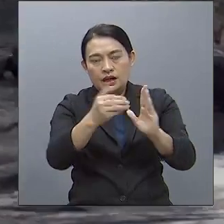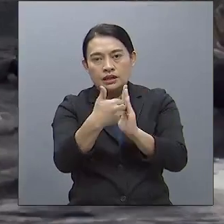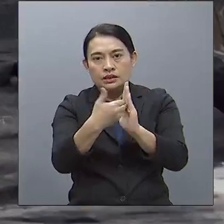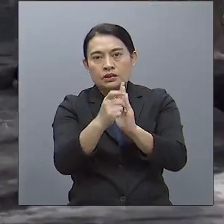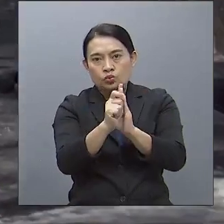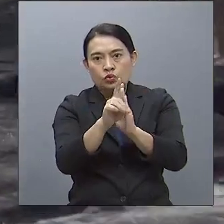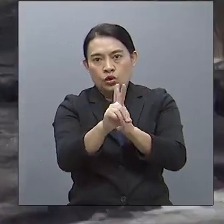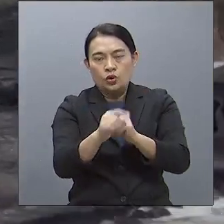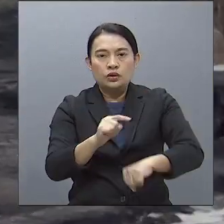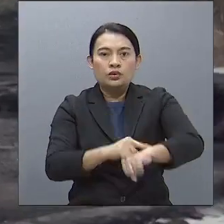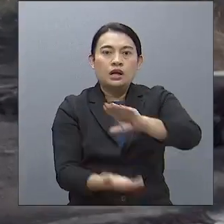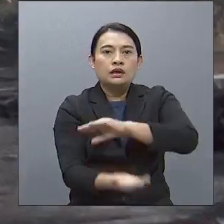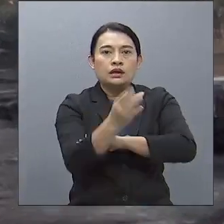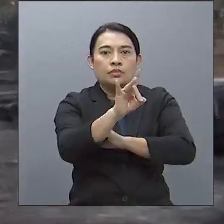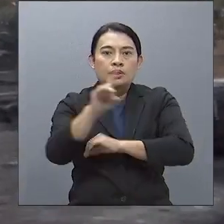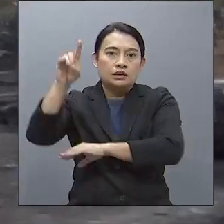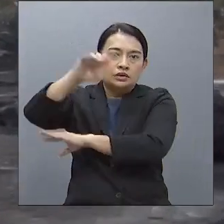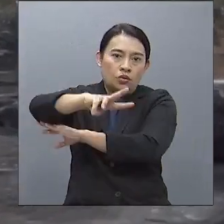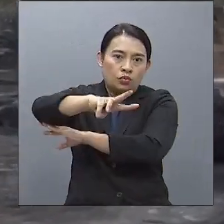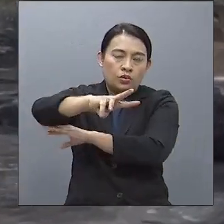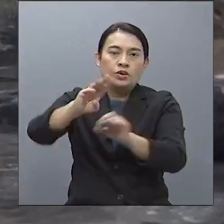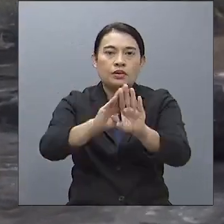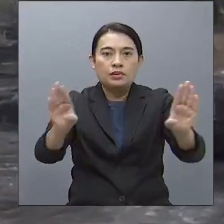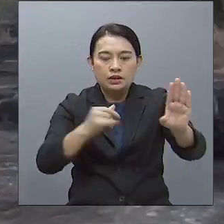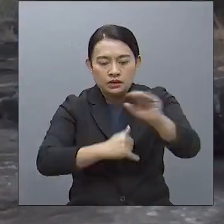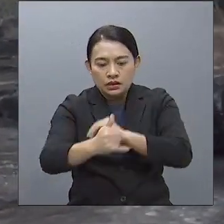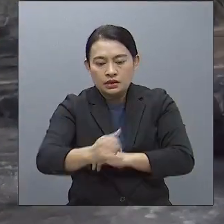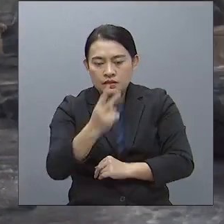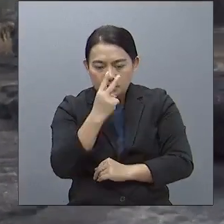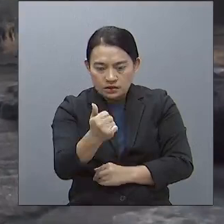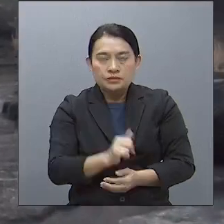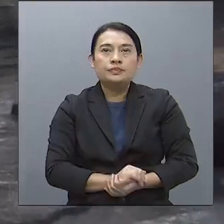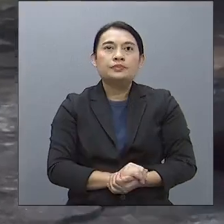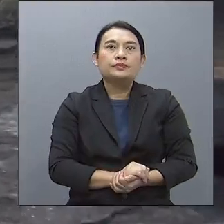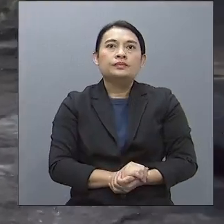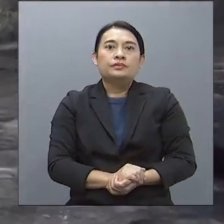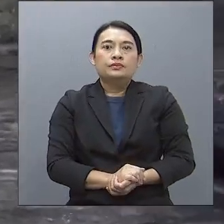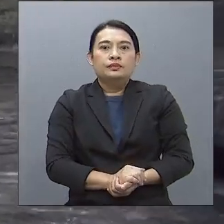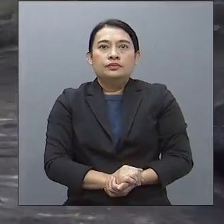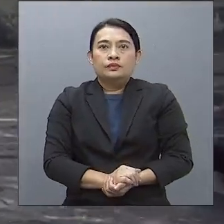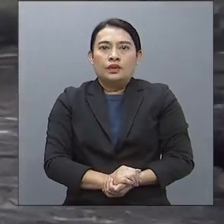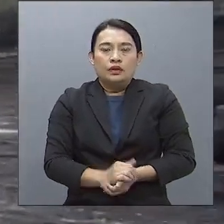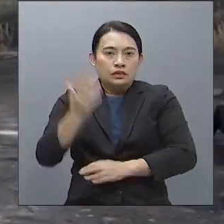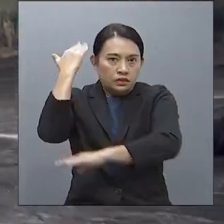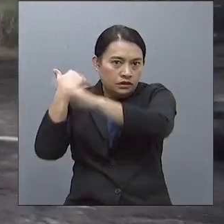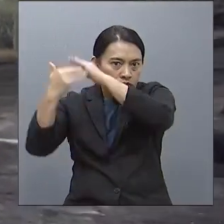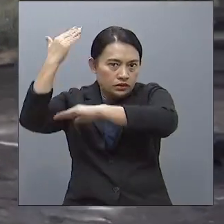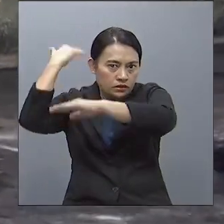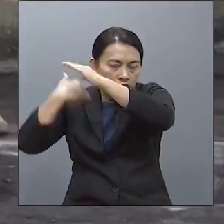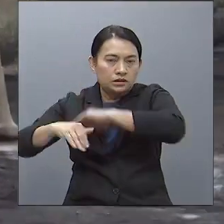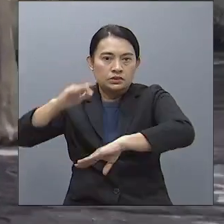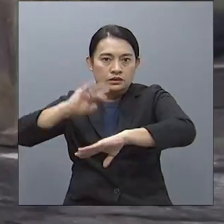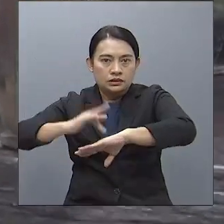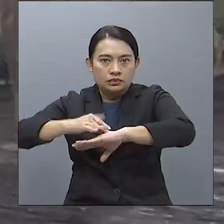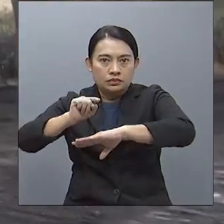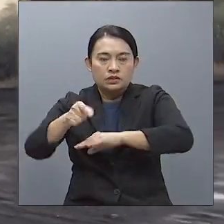ดให้เข้าชม 8:00 นถึง 18:00 นครับ เป็นแหล่งประวัติศาสตร์ที่มาจากกระบวนการทางธรรมชาตินะคะที่ช่วย